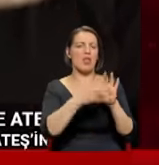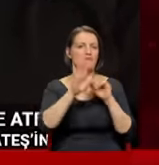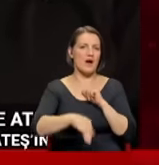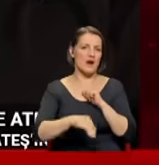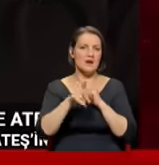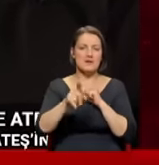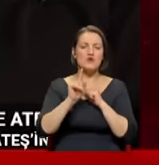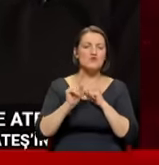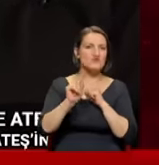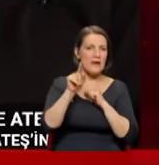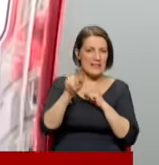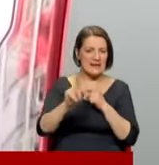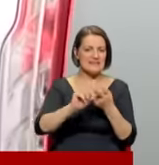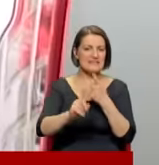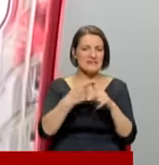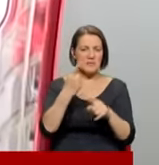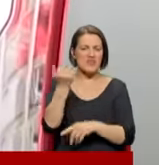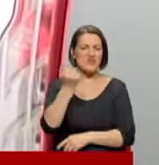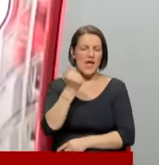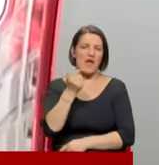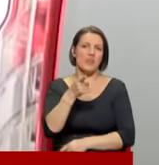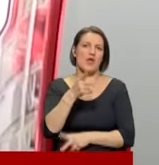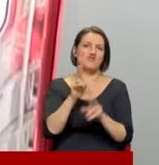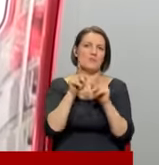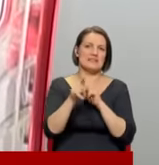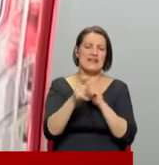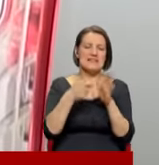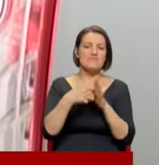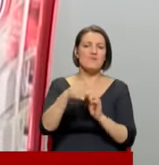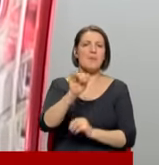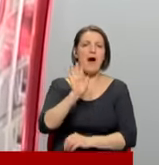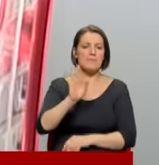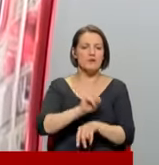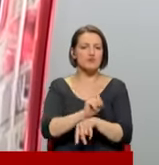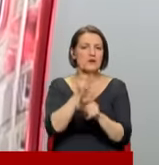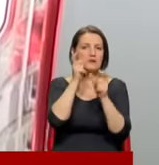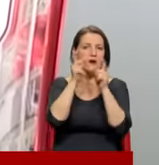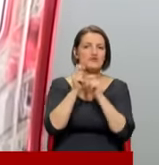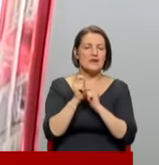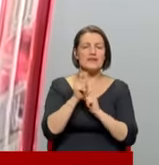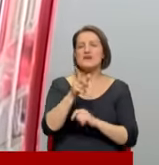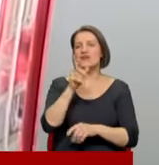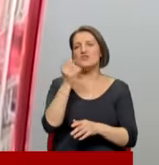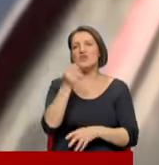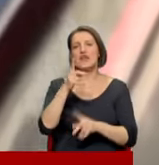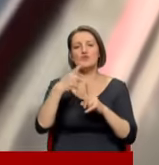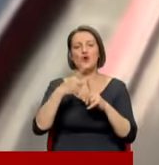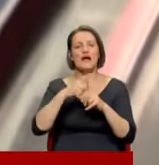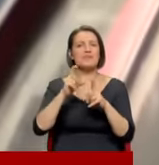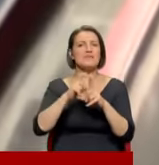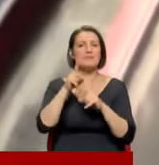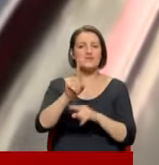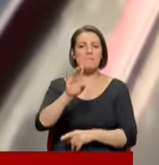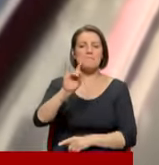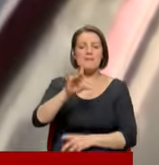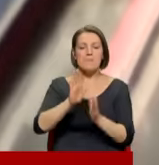Ayşe Ateş'in şüpheleri siyasi bir cinayet açıklaması. İsim vermedi ama sürece dikkat çekti. Cinayet şüphelisi Tolgahan Demirbaş'ın